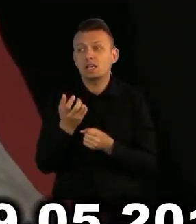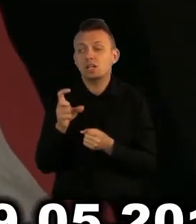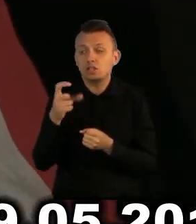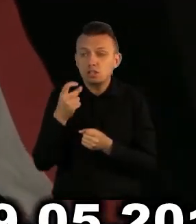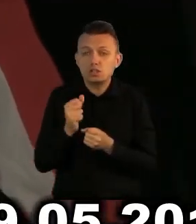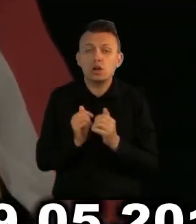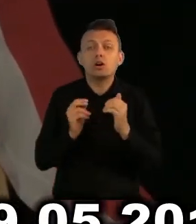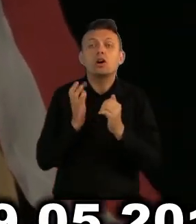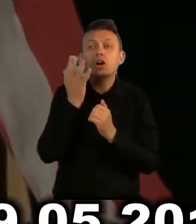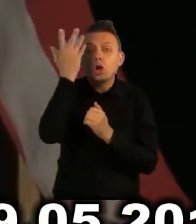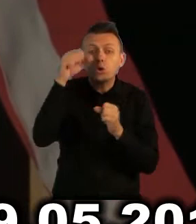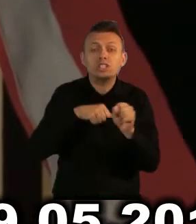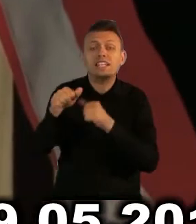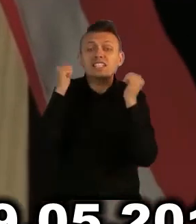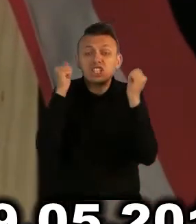silne, wrasta w ziemię.